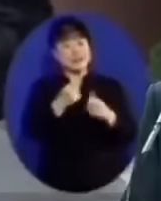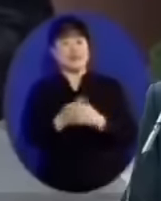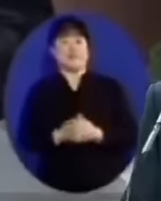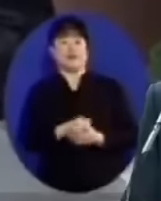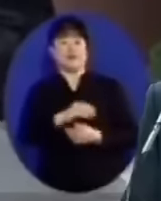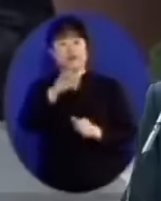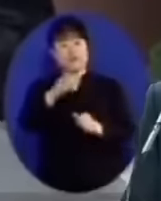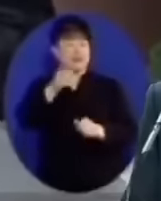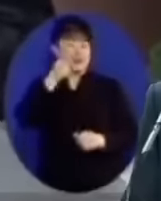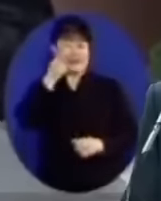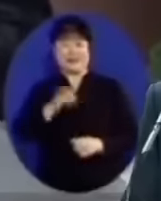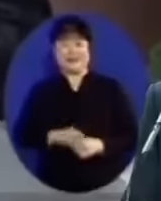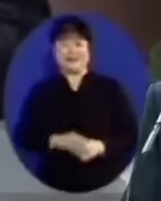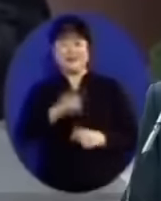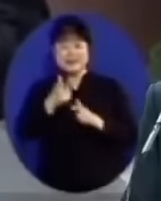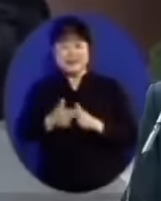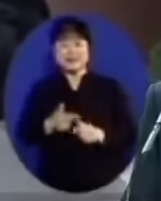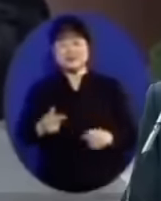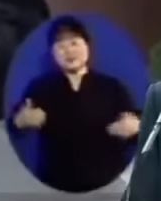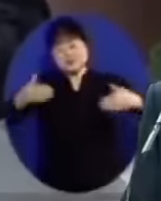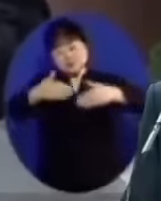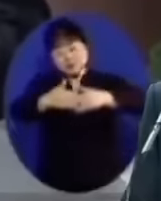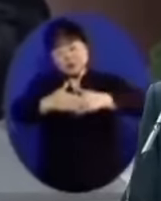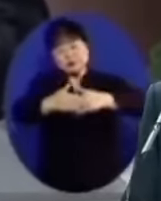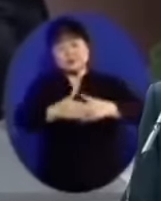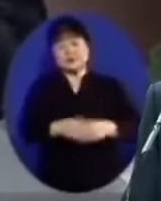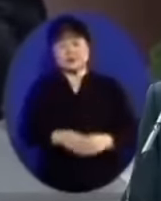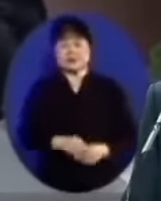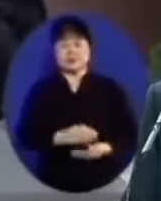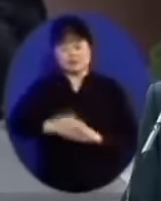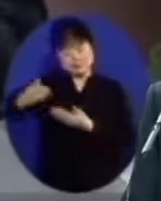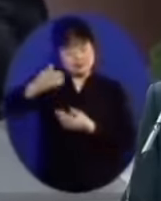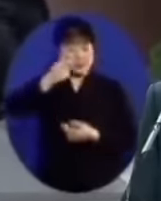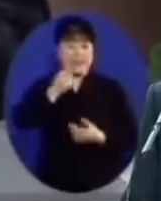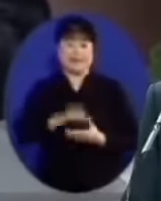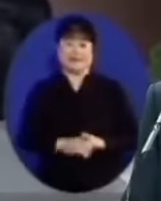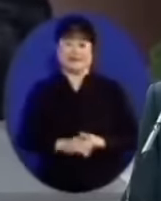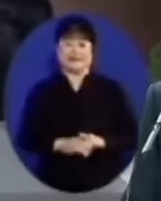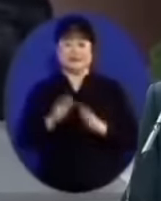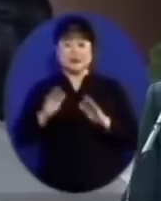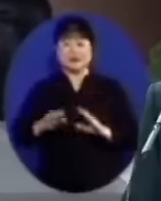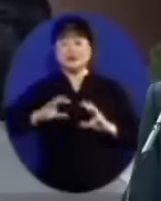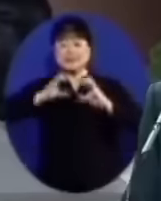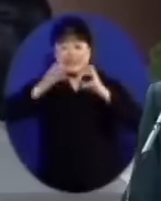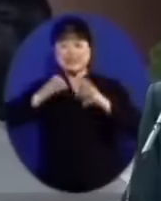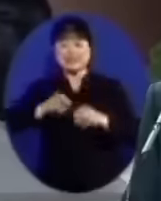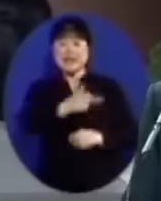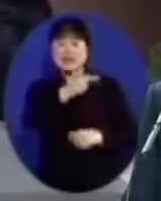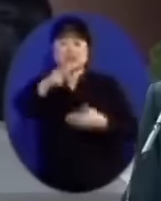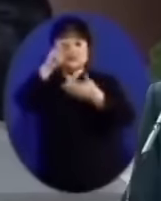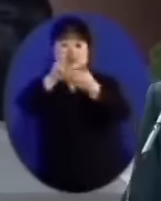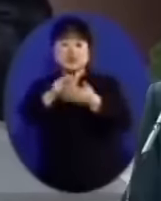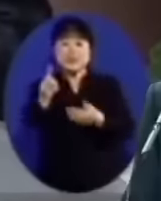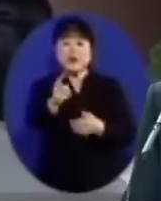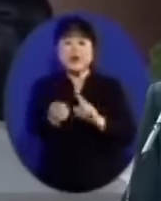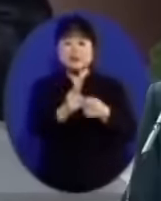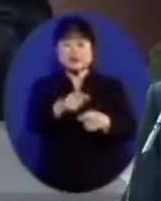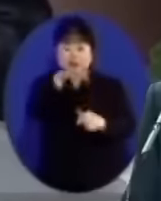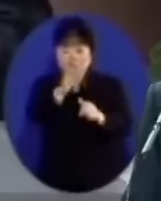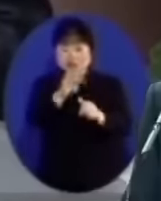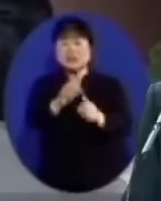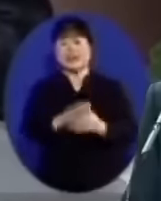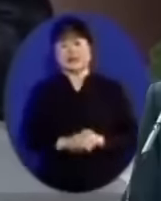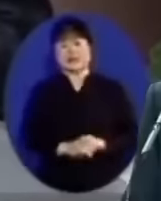우리가 정죄합니까? 예수님이 품어준 사람을 왜 우리가 밀어내는 것입니까? 오늘 이 세상의 가장 큰 문제는 서로 정죄하는